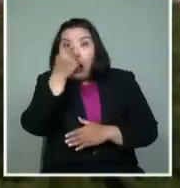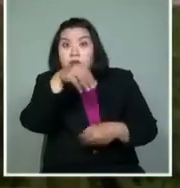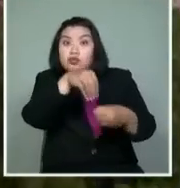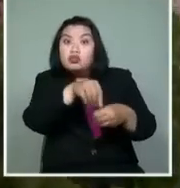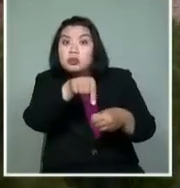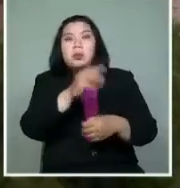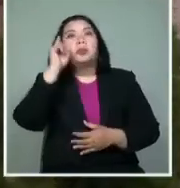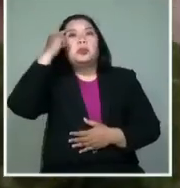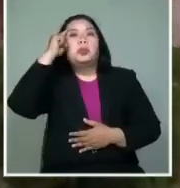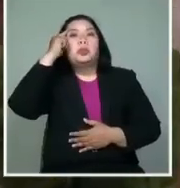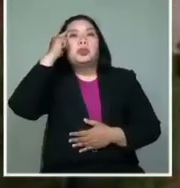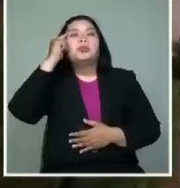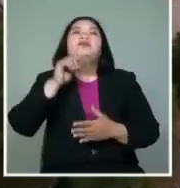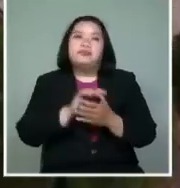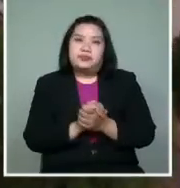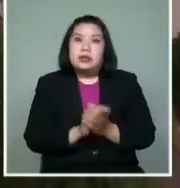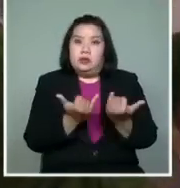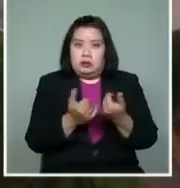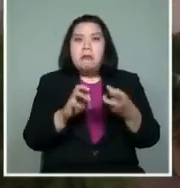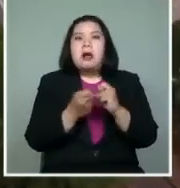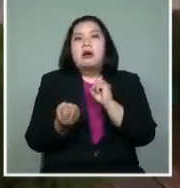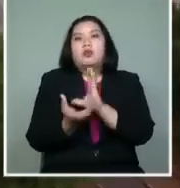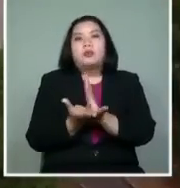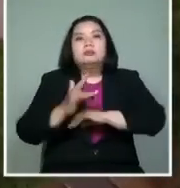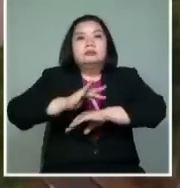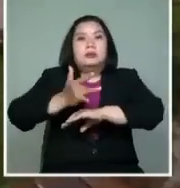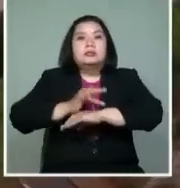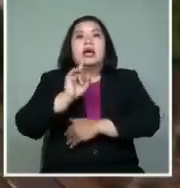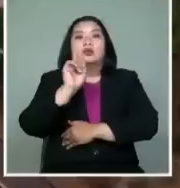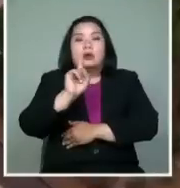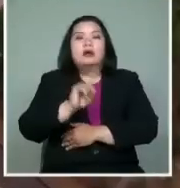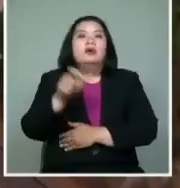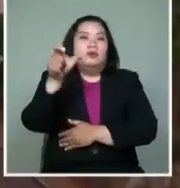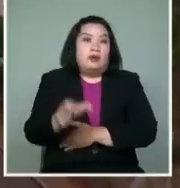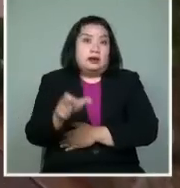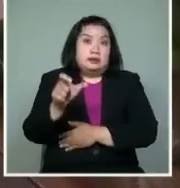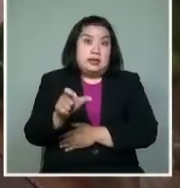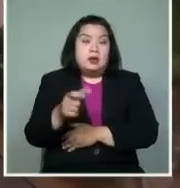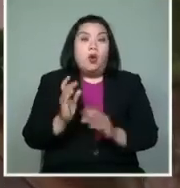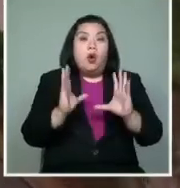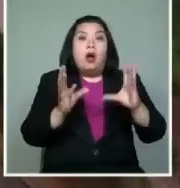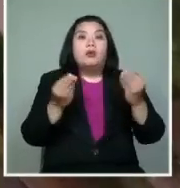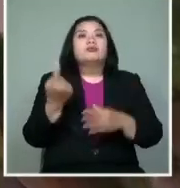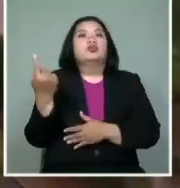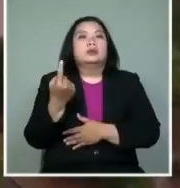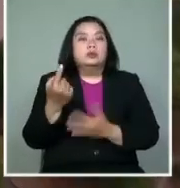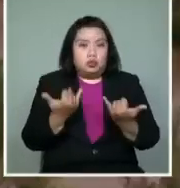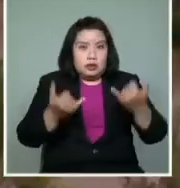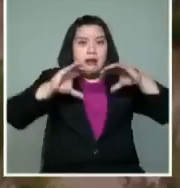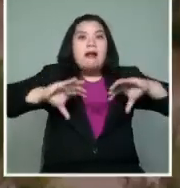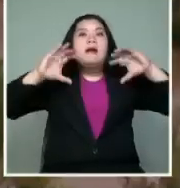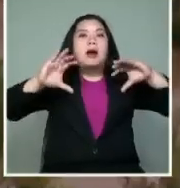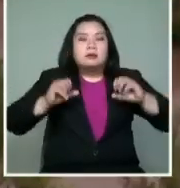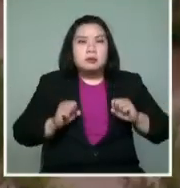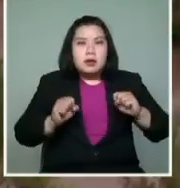าจากสถานการณ์ภัยธรรมชาติที่เกิดขึ้นในฝรั่งเศสนี้ตอนนี้เนี่ยค่ะมีผู้คนสูญหายไปแล้ว1คนแล้วทางการก็อยู่ระหว่าง